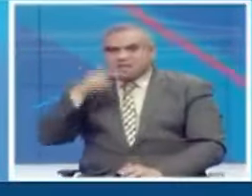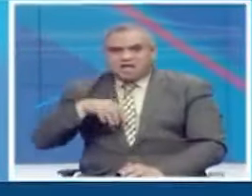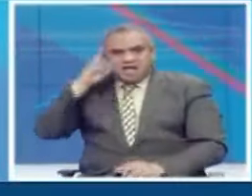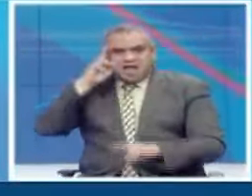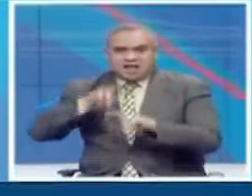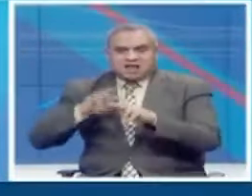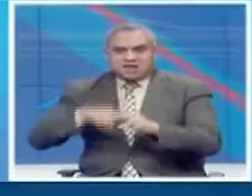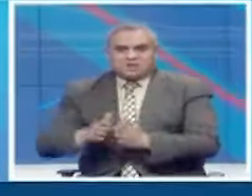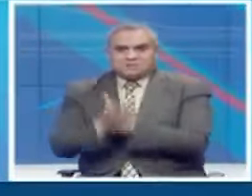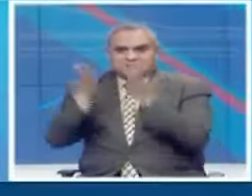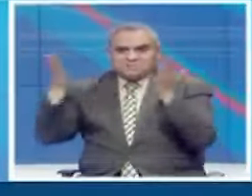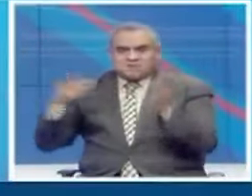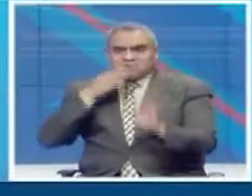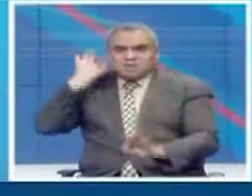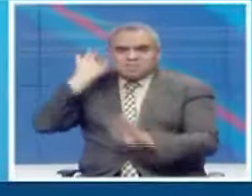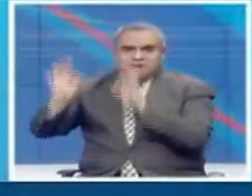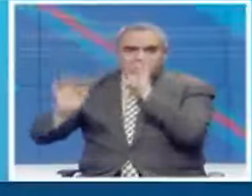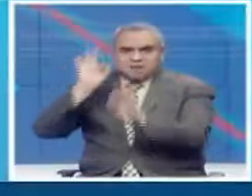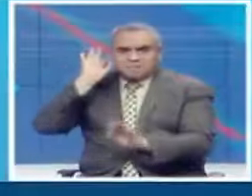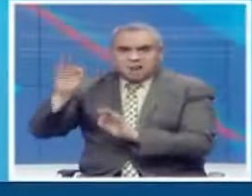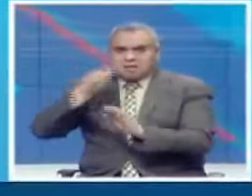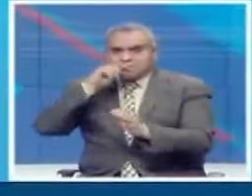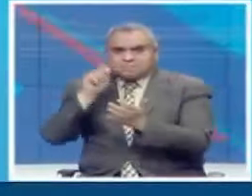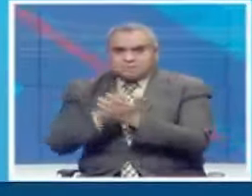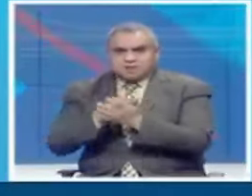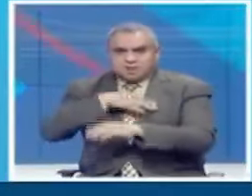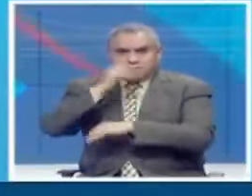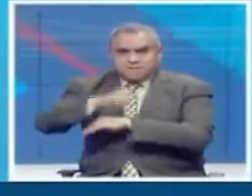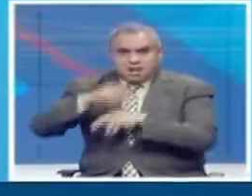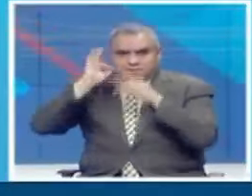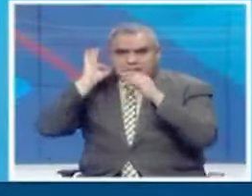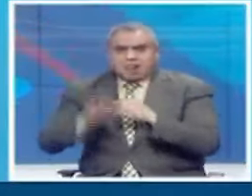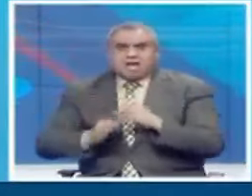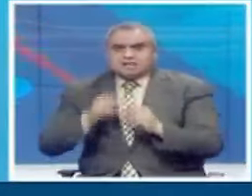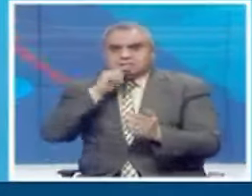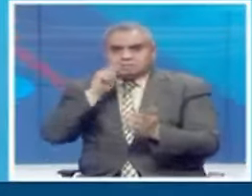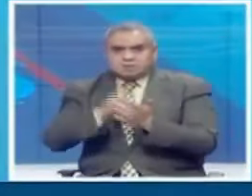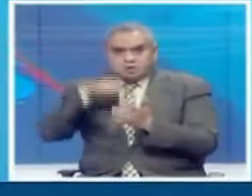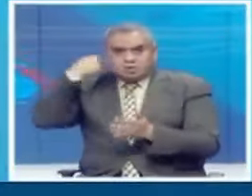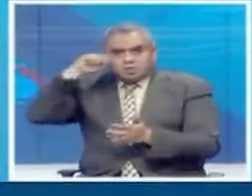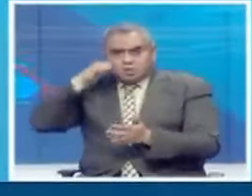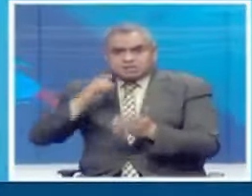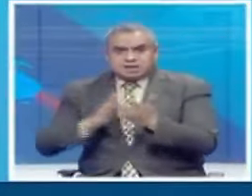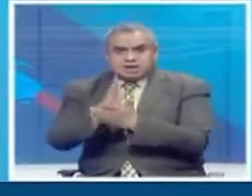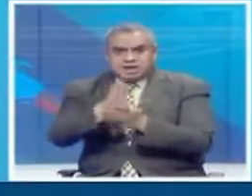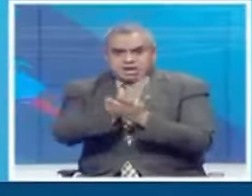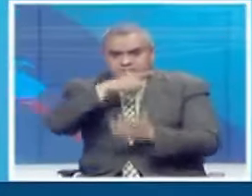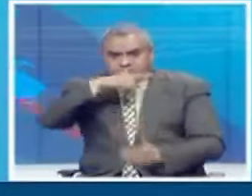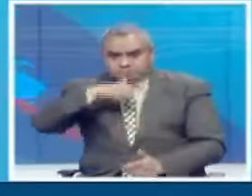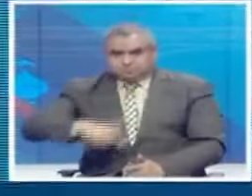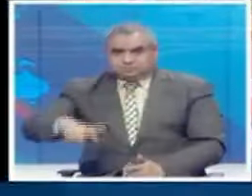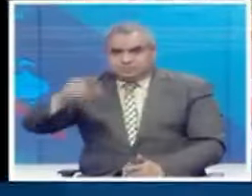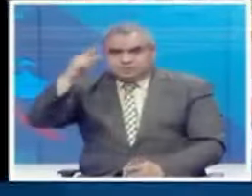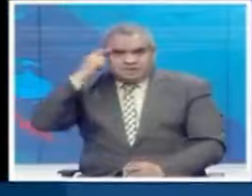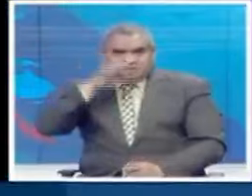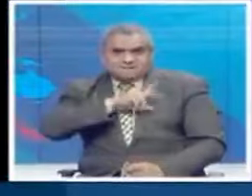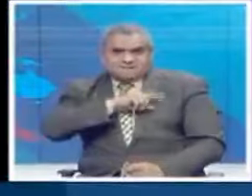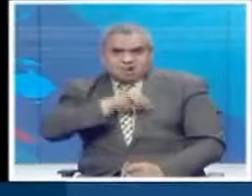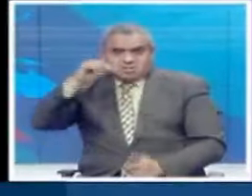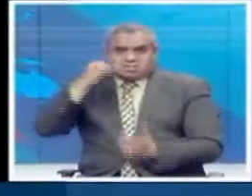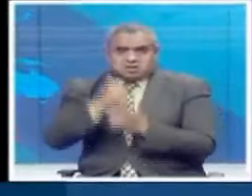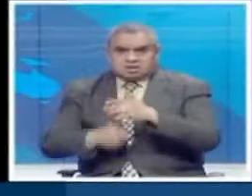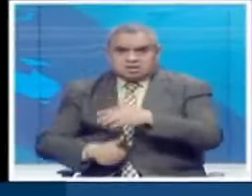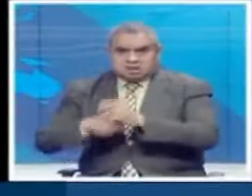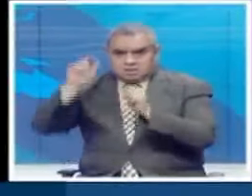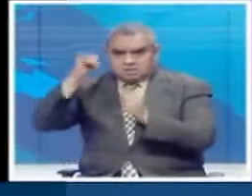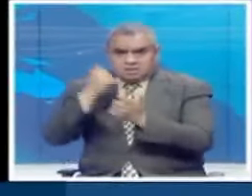داعية لإلزام الاحتلال بتنفيذ قرارات المحكمة. وفي هذا السياق قال وزير الخارجية الفلسطيني رياض المالكي